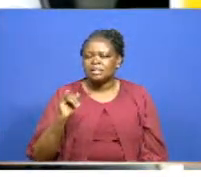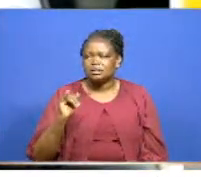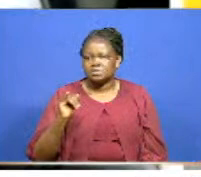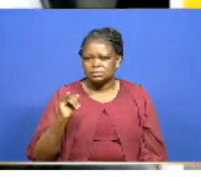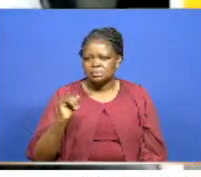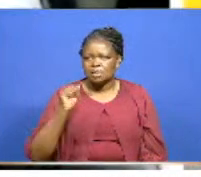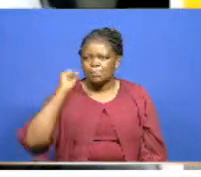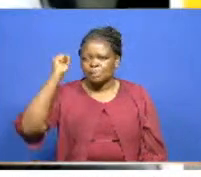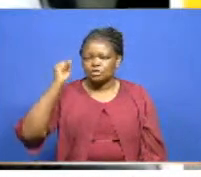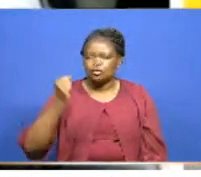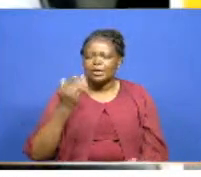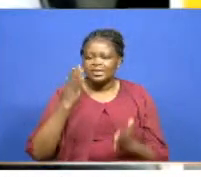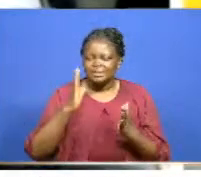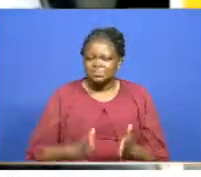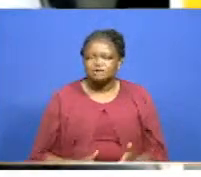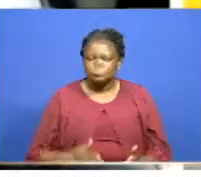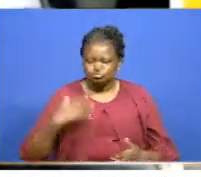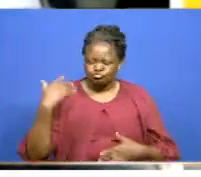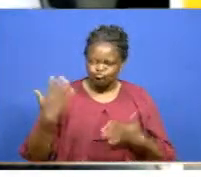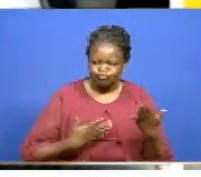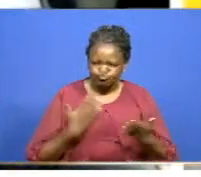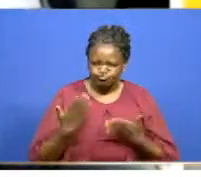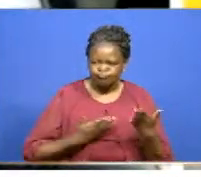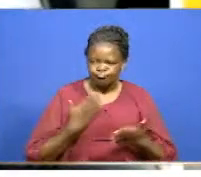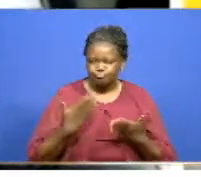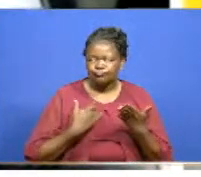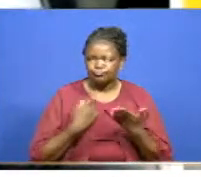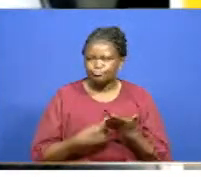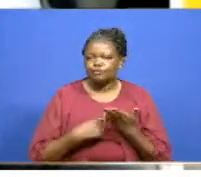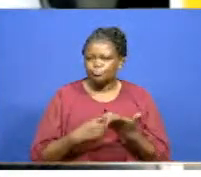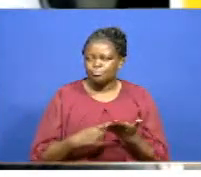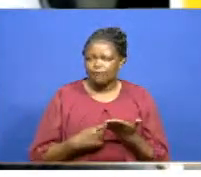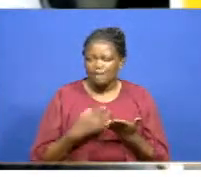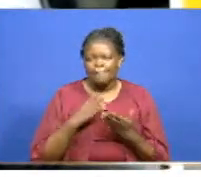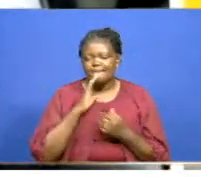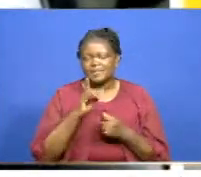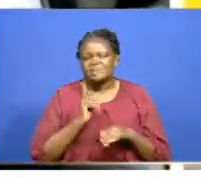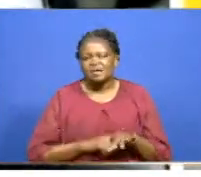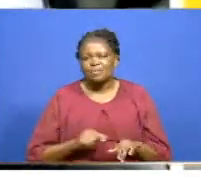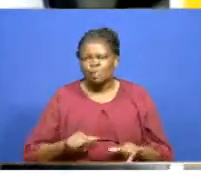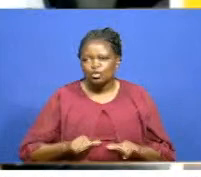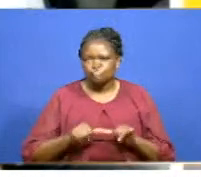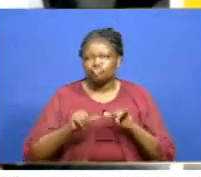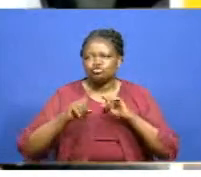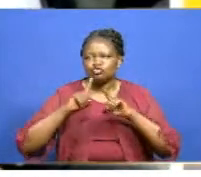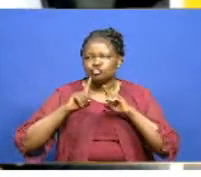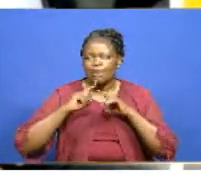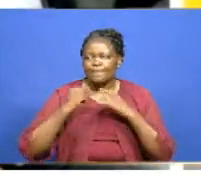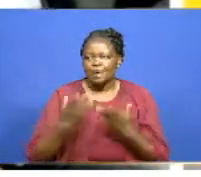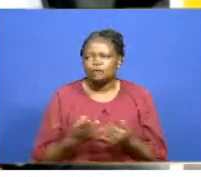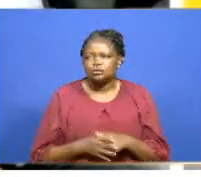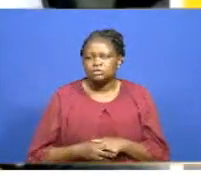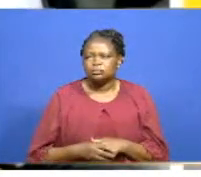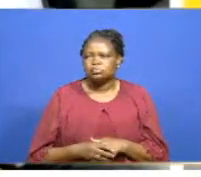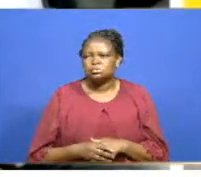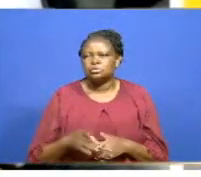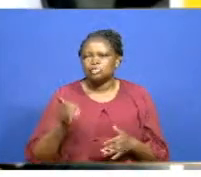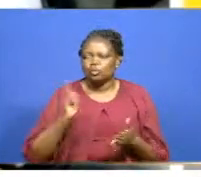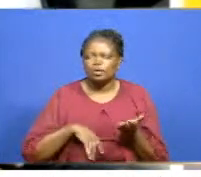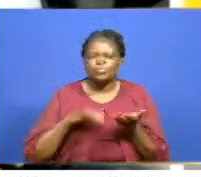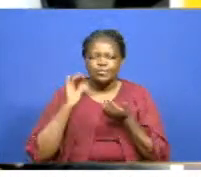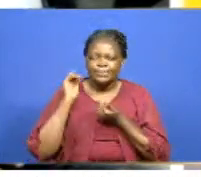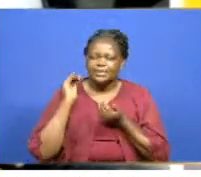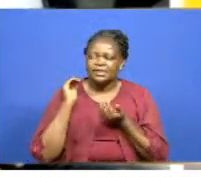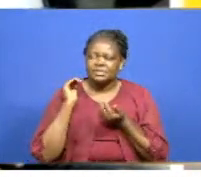ya kisiasa. Karibu sana Stephen kwenye mjadala huu, na pengine tunapozidi tu kuzungumza kuhusiana na yale ambayo tunatarajia katika